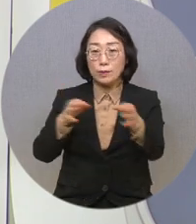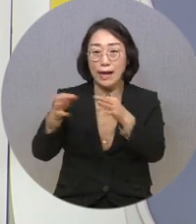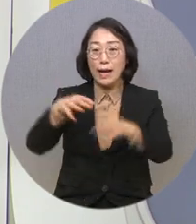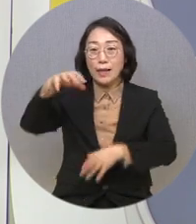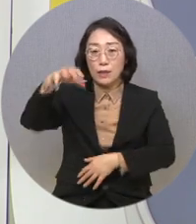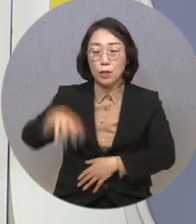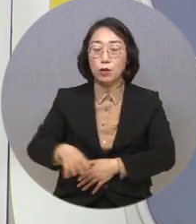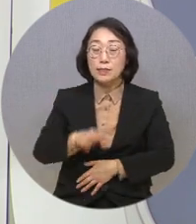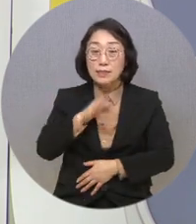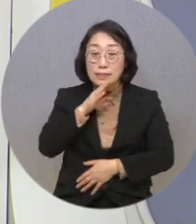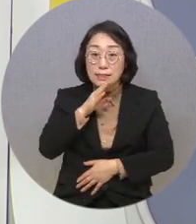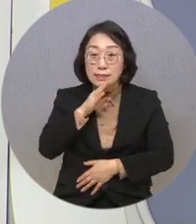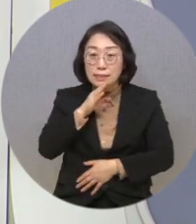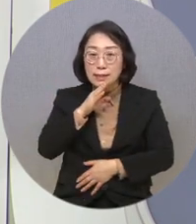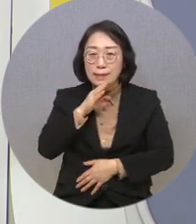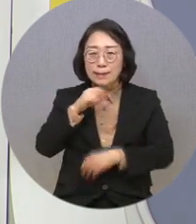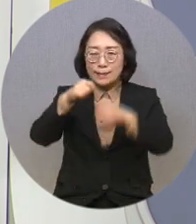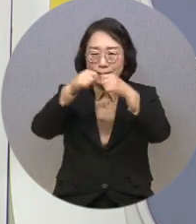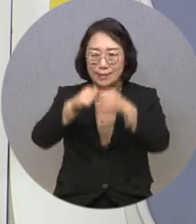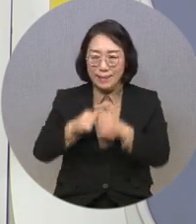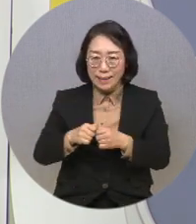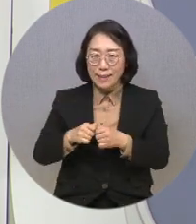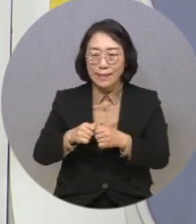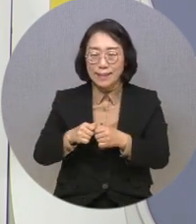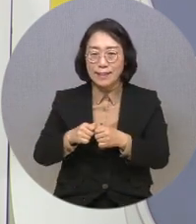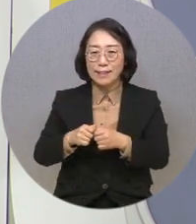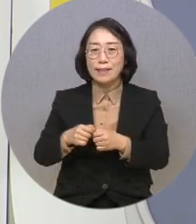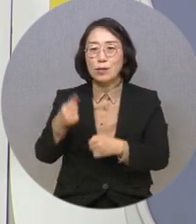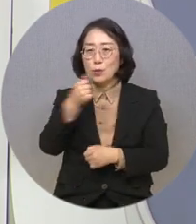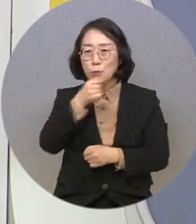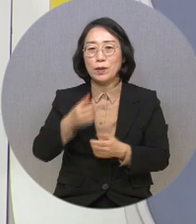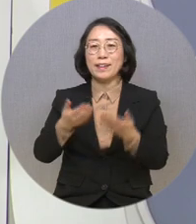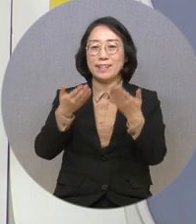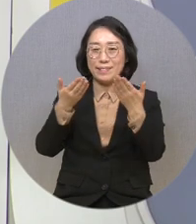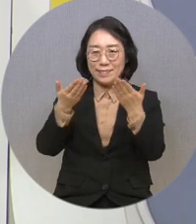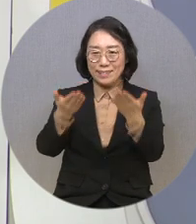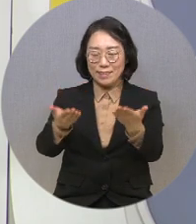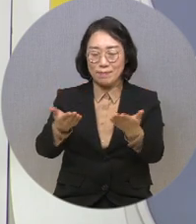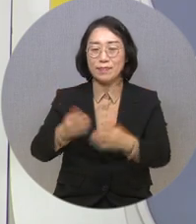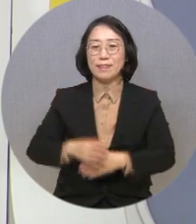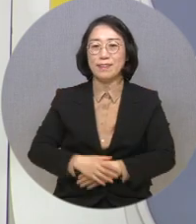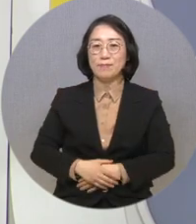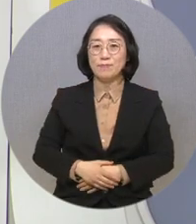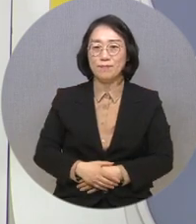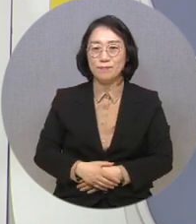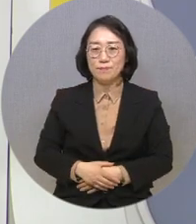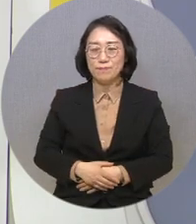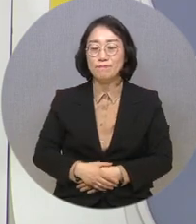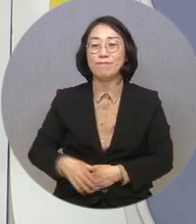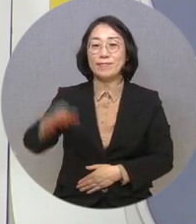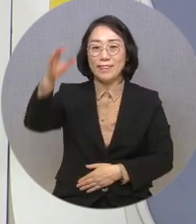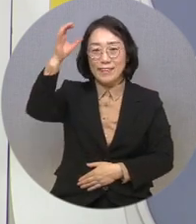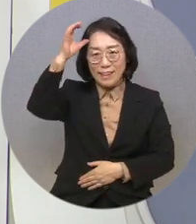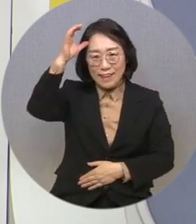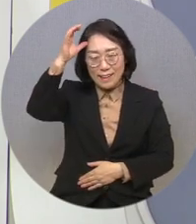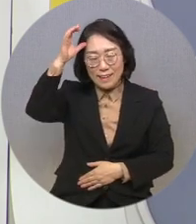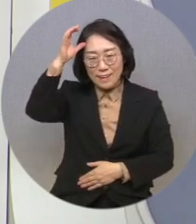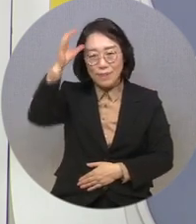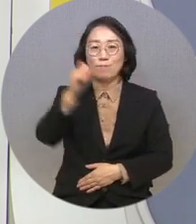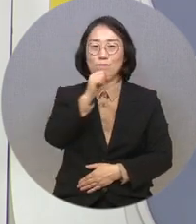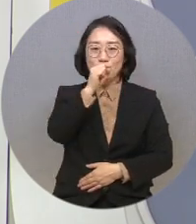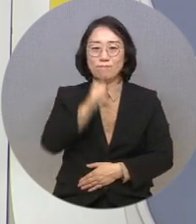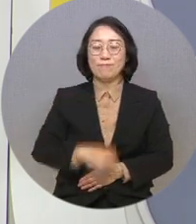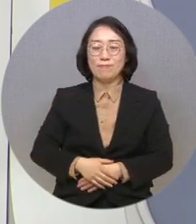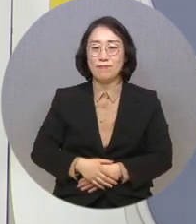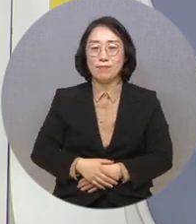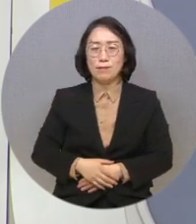그 진면목을 지금부터 낱낱이 저희가 살펴드리겠습니다. 기대해 주세요. 그러면